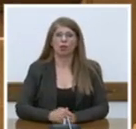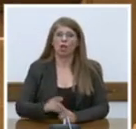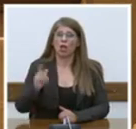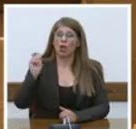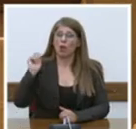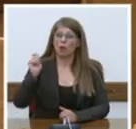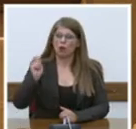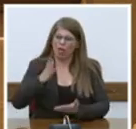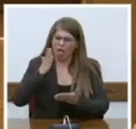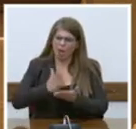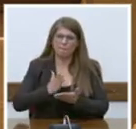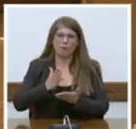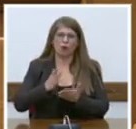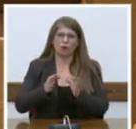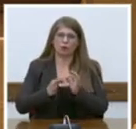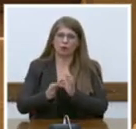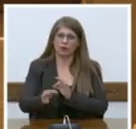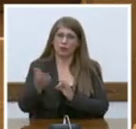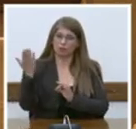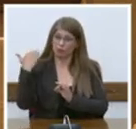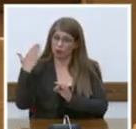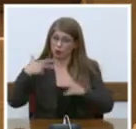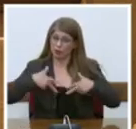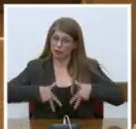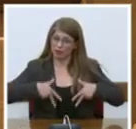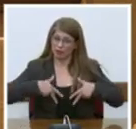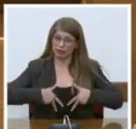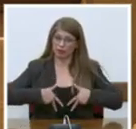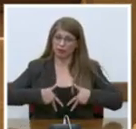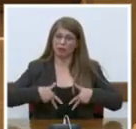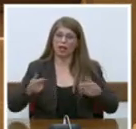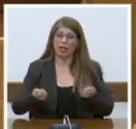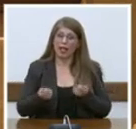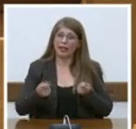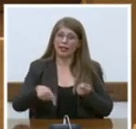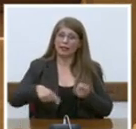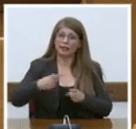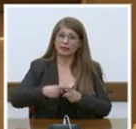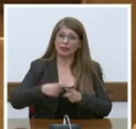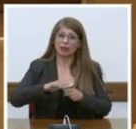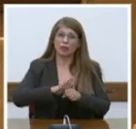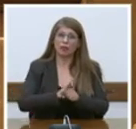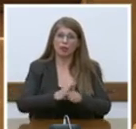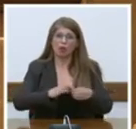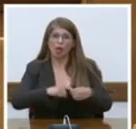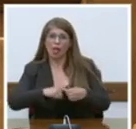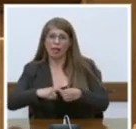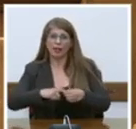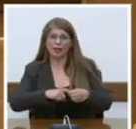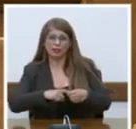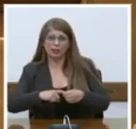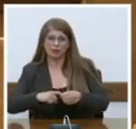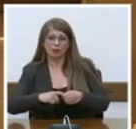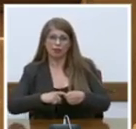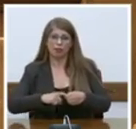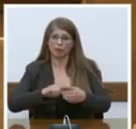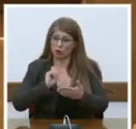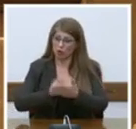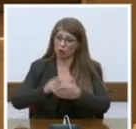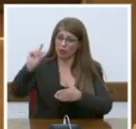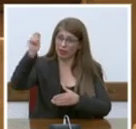απολιγνητοποίησης που εφάρμοσαν οι προηγούμενες κυβερνήσεις έκαναν τη χώρα μας πλήρως εξαρτημένη από τις εισαγωγές